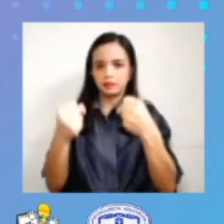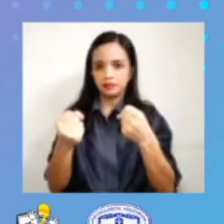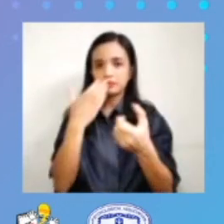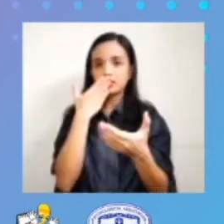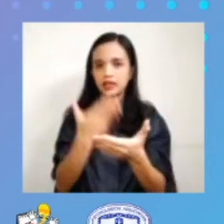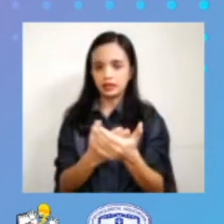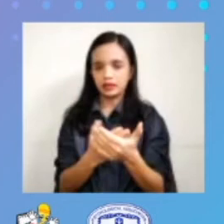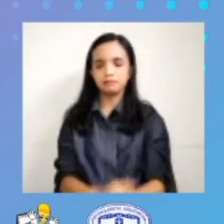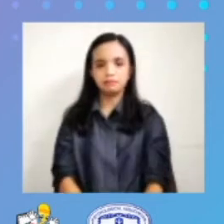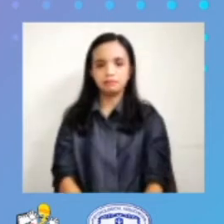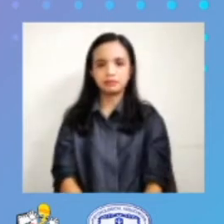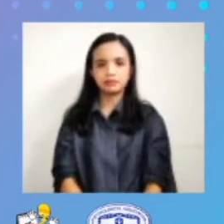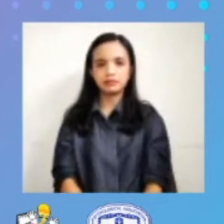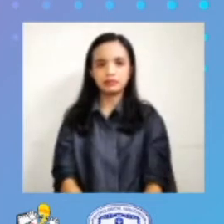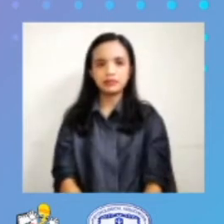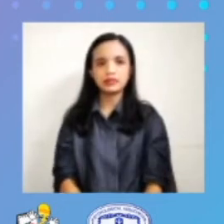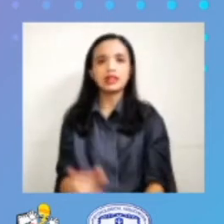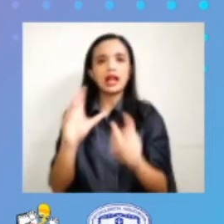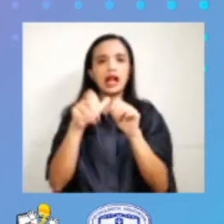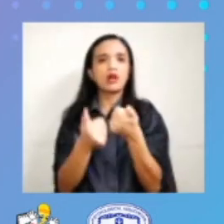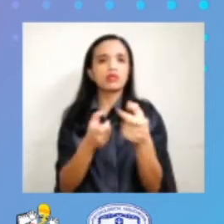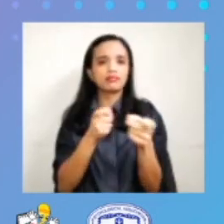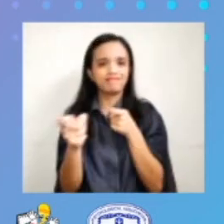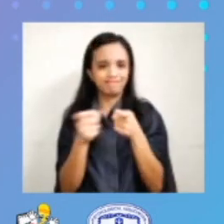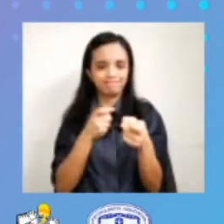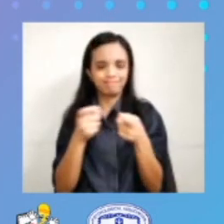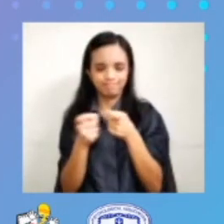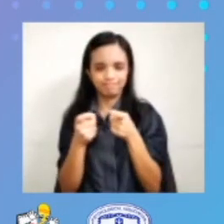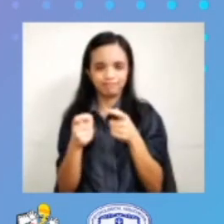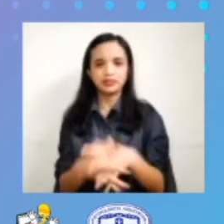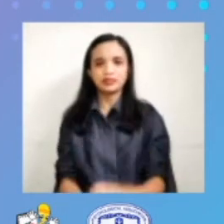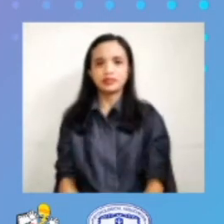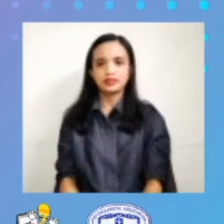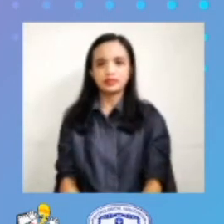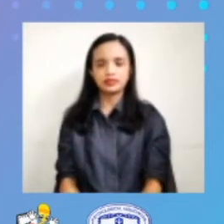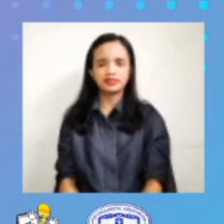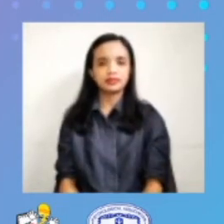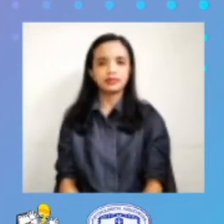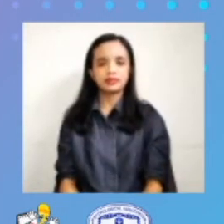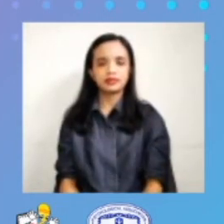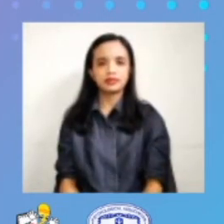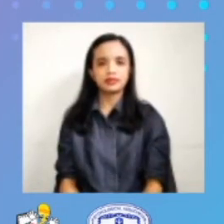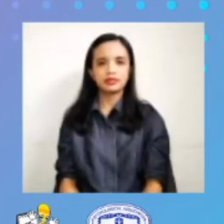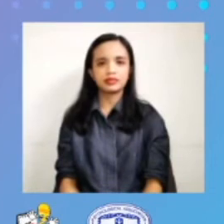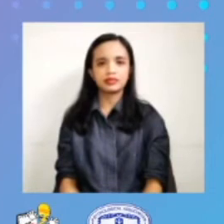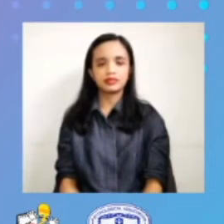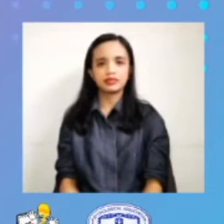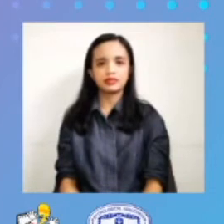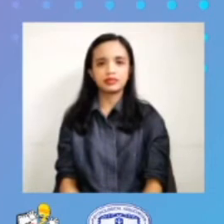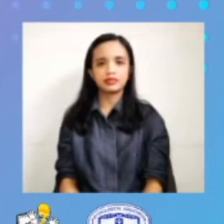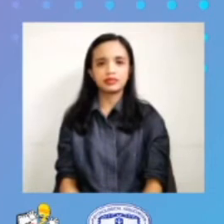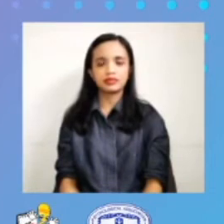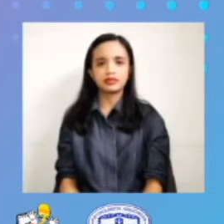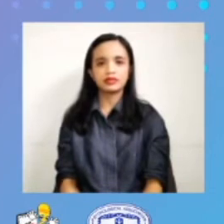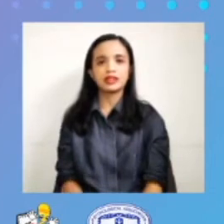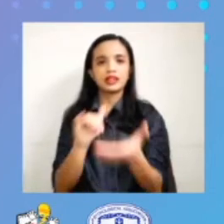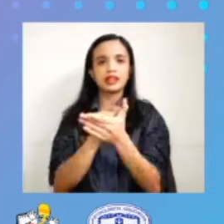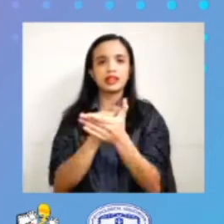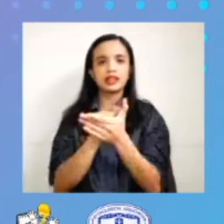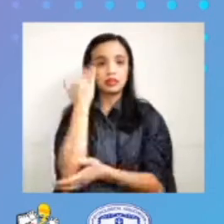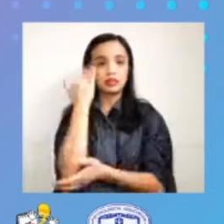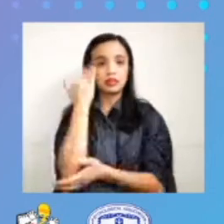the other neurons that you are well, and so he would give you more transmitters that can make you more active,